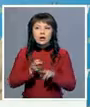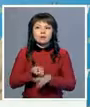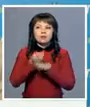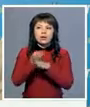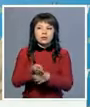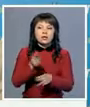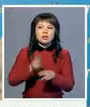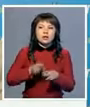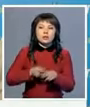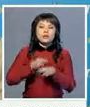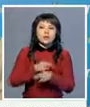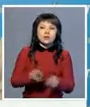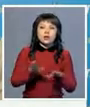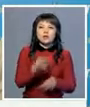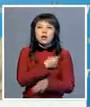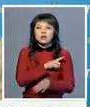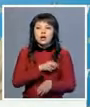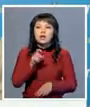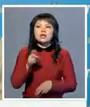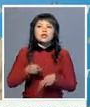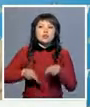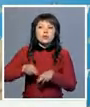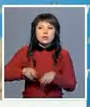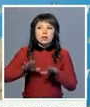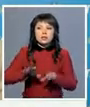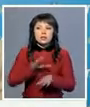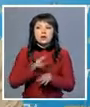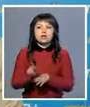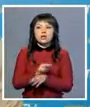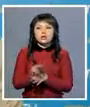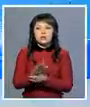Жарылханов Абай теміржол ауруханасының хирургия бөлімінде өзінің емін жалғастырып жатыр.